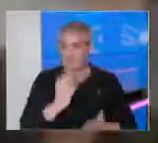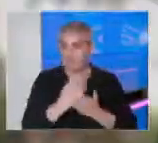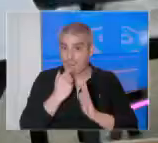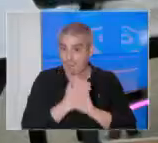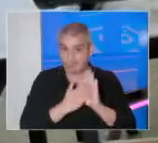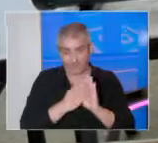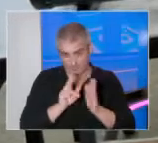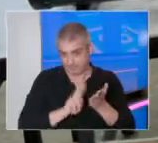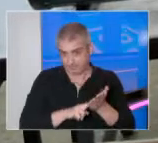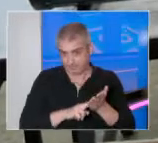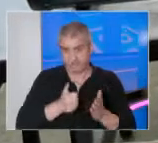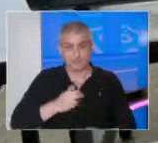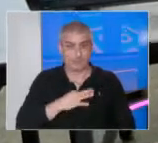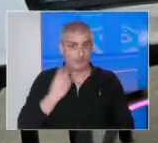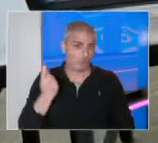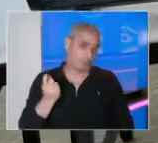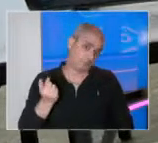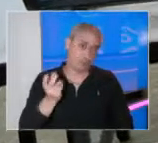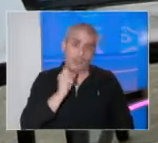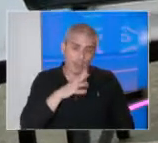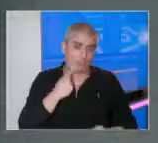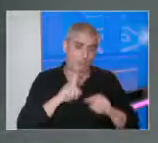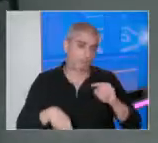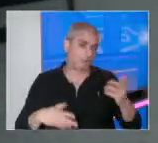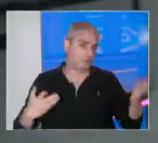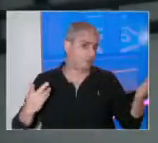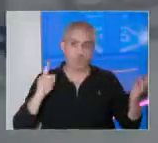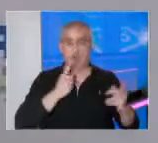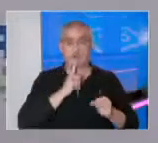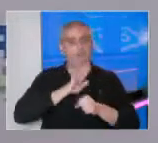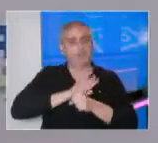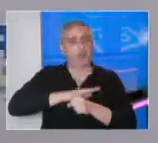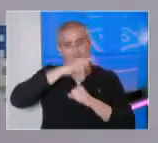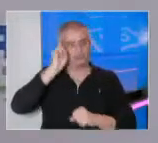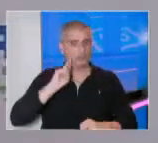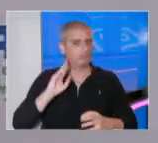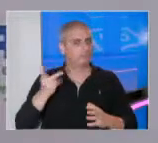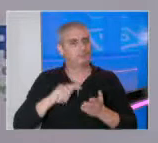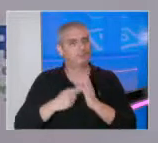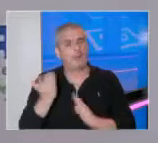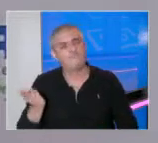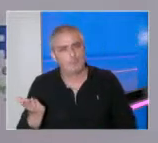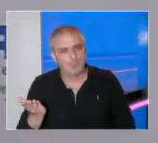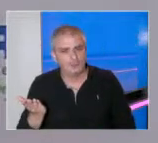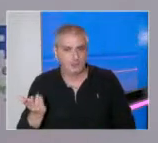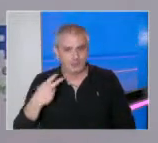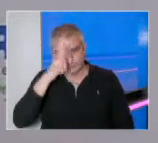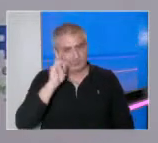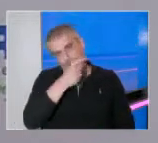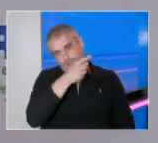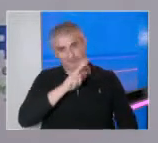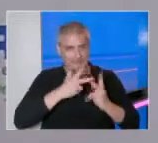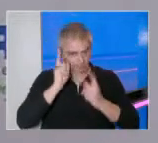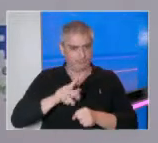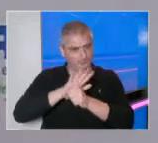לא מקובל עליי, שר הבריאות, אולי נפלט לו, לא היה מספיק לחץ מההורים, למה הוא מכוון?